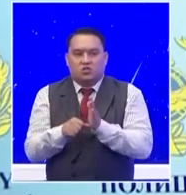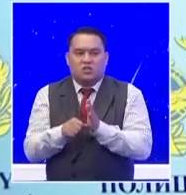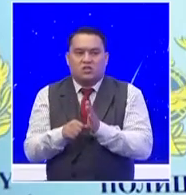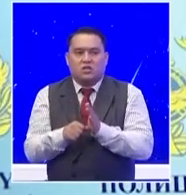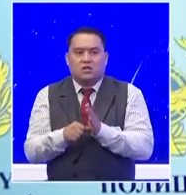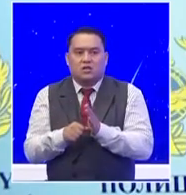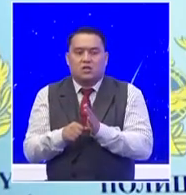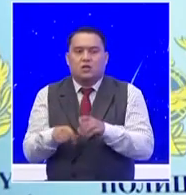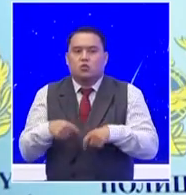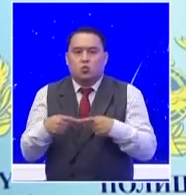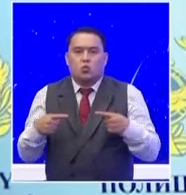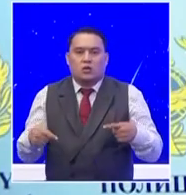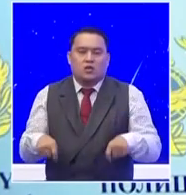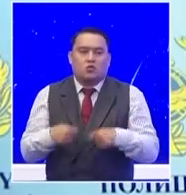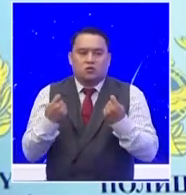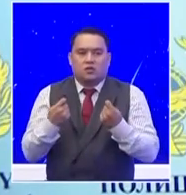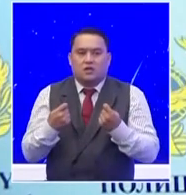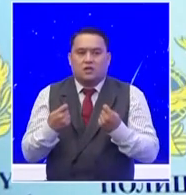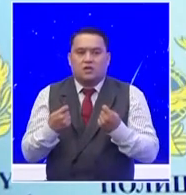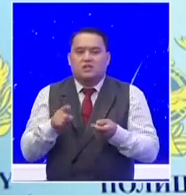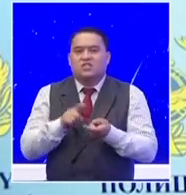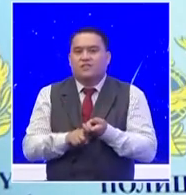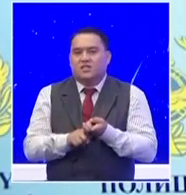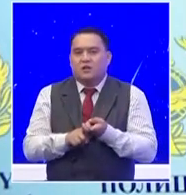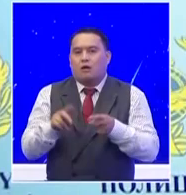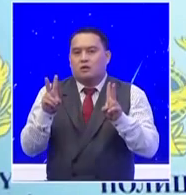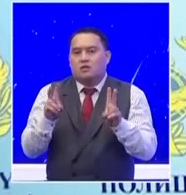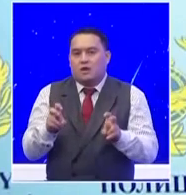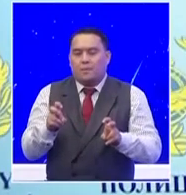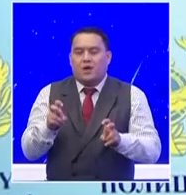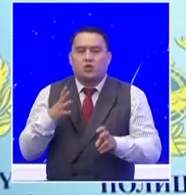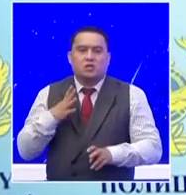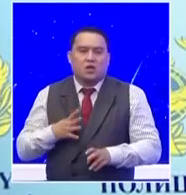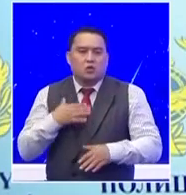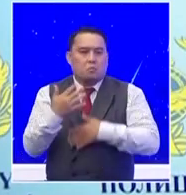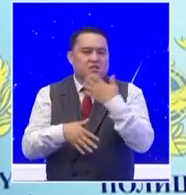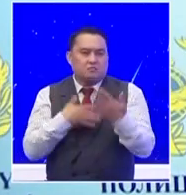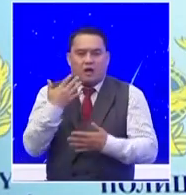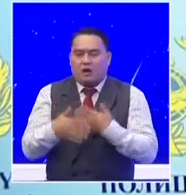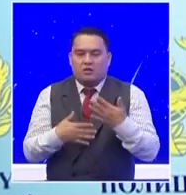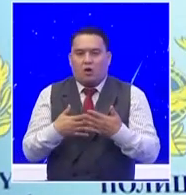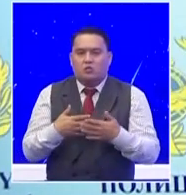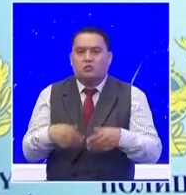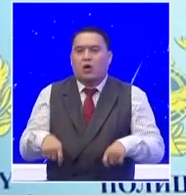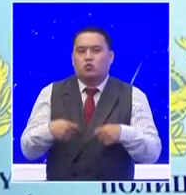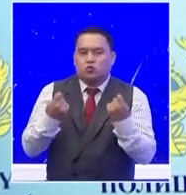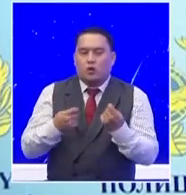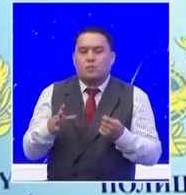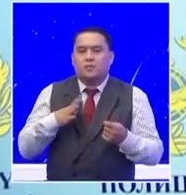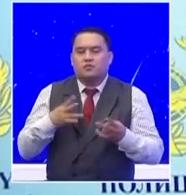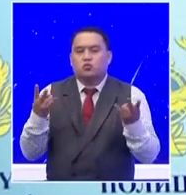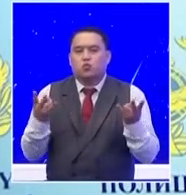А также другие виды правонарушений. В связи с чем в рамках нулевой терпимости к беспорядку правонарушениям просим